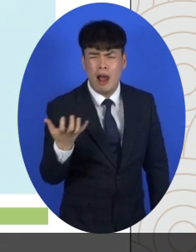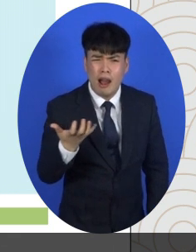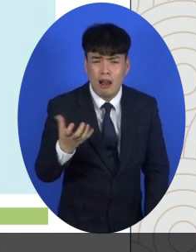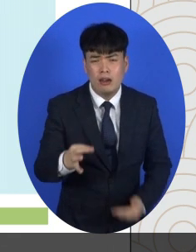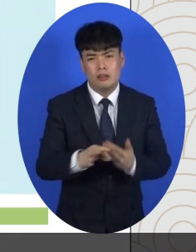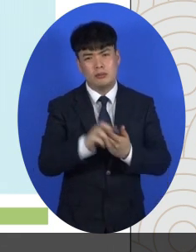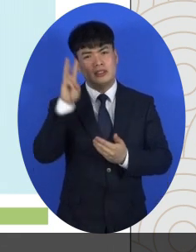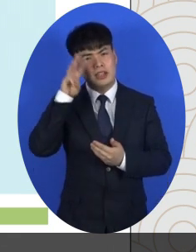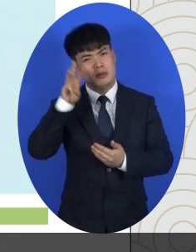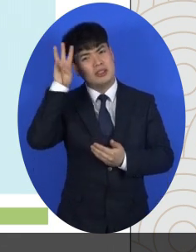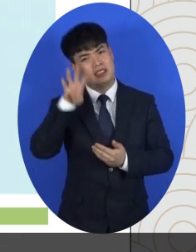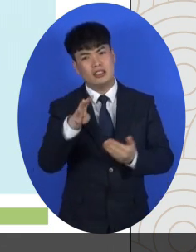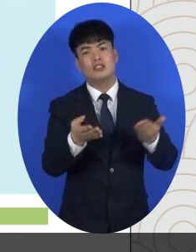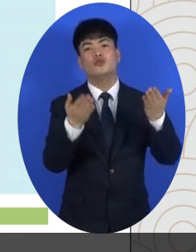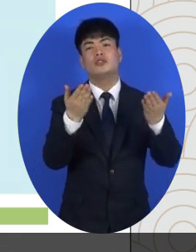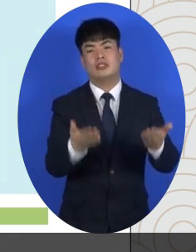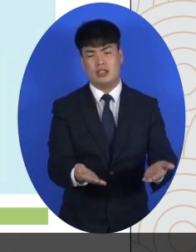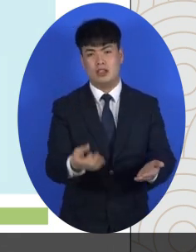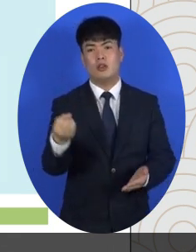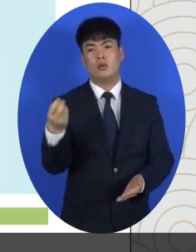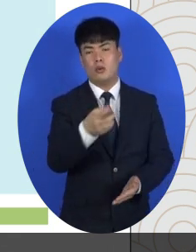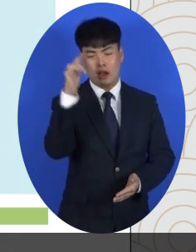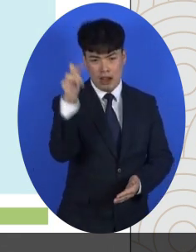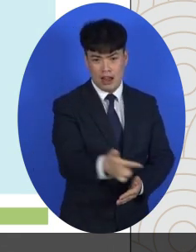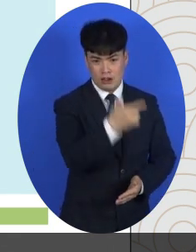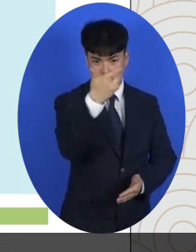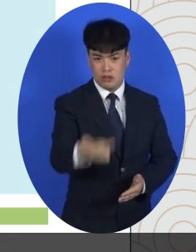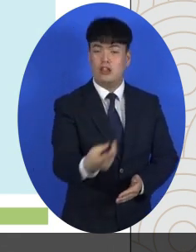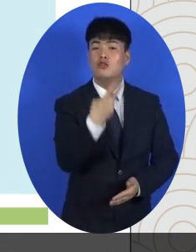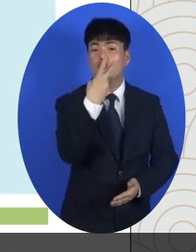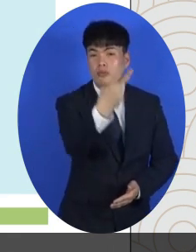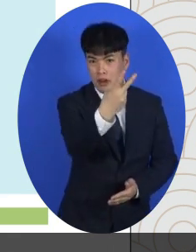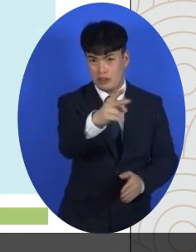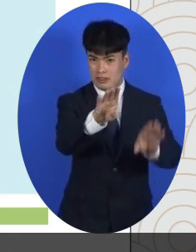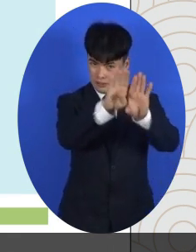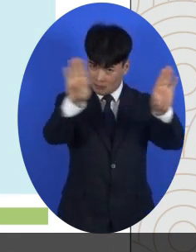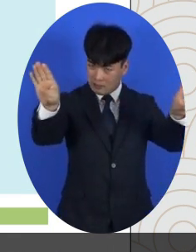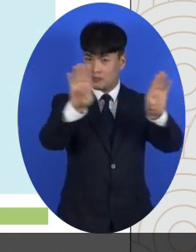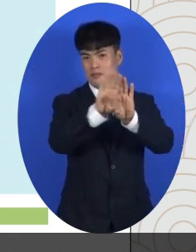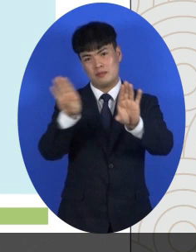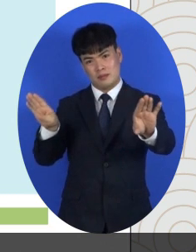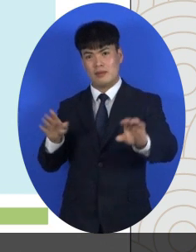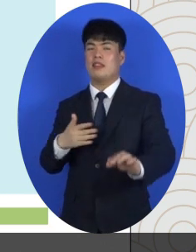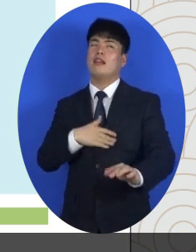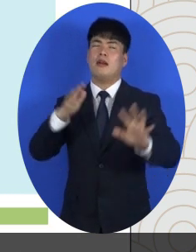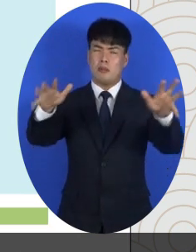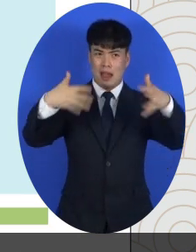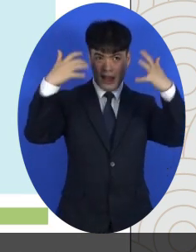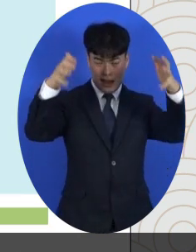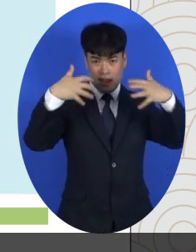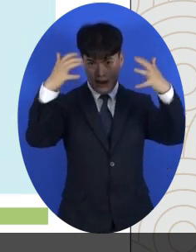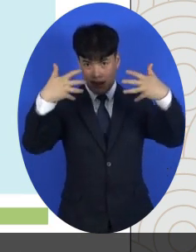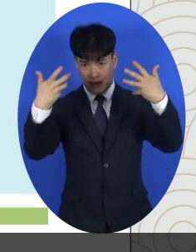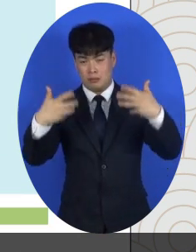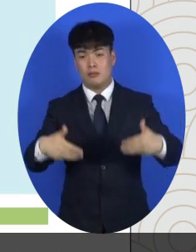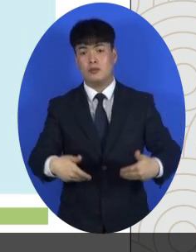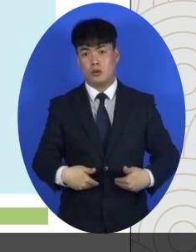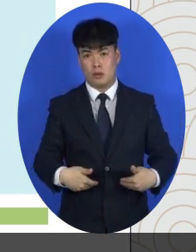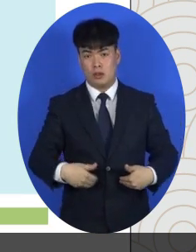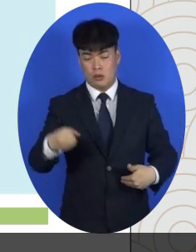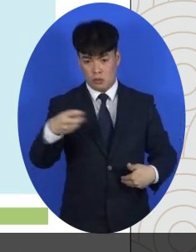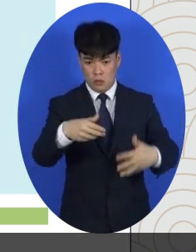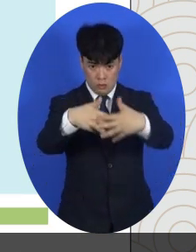쉬기, 30초 손 씻기, 하루 두 번 환기 등이 포함되어 있습니다. 집단 방역수칙에는